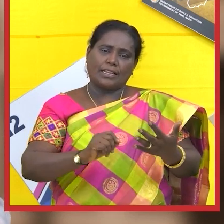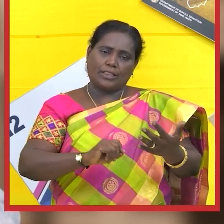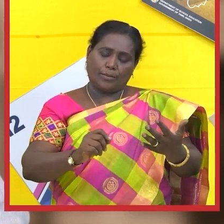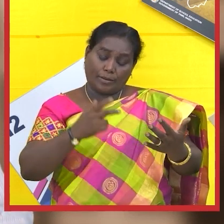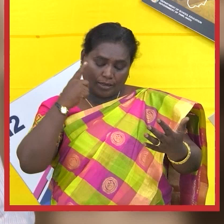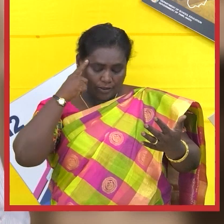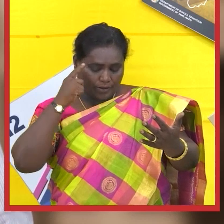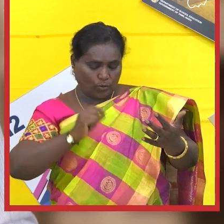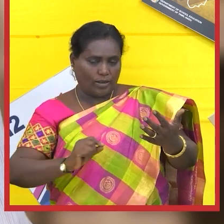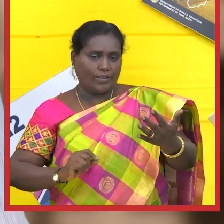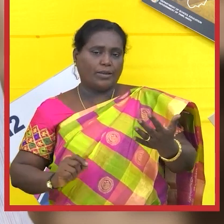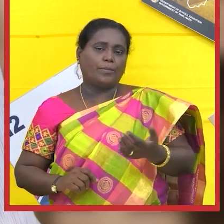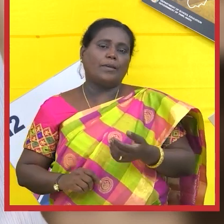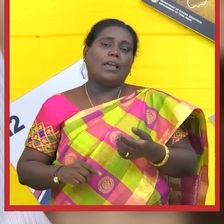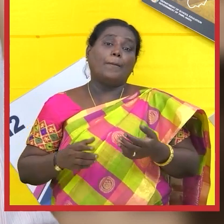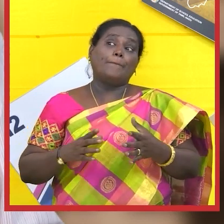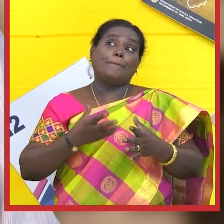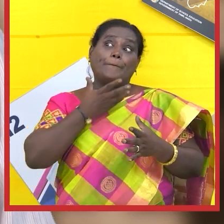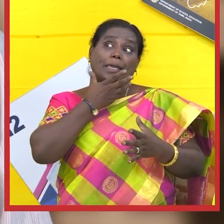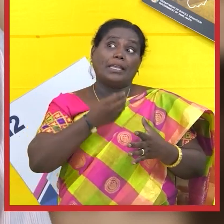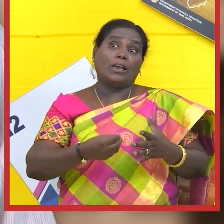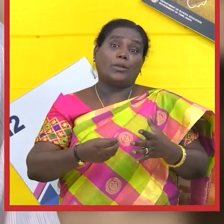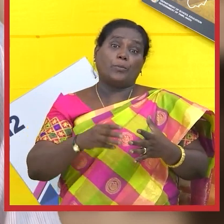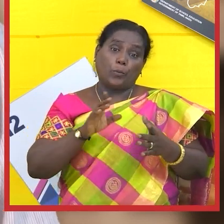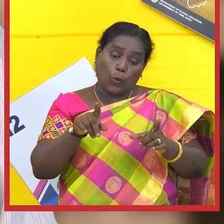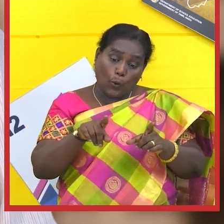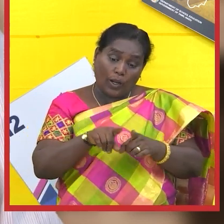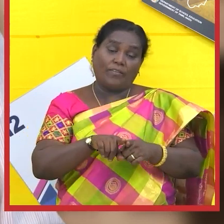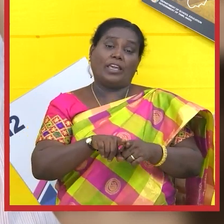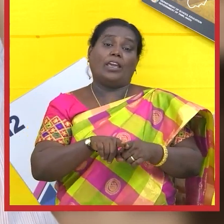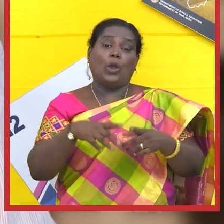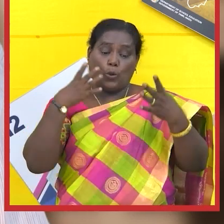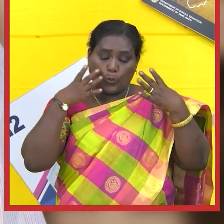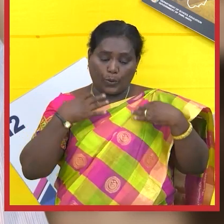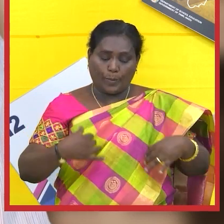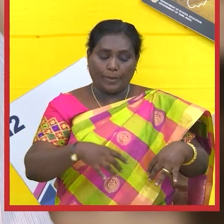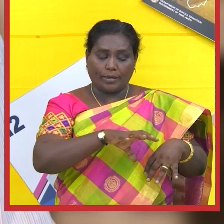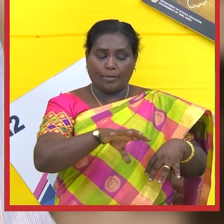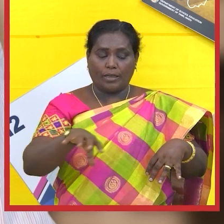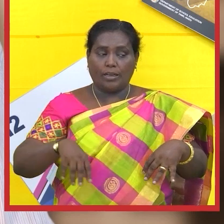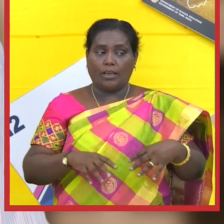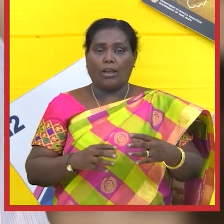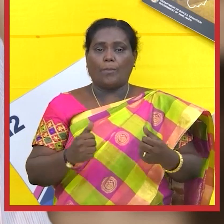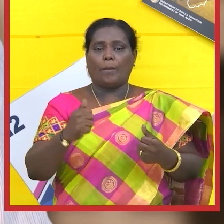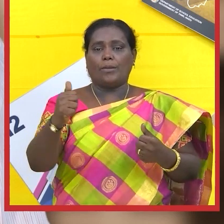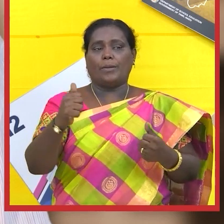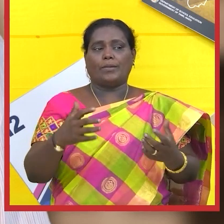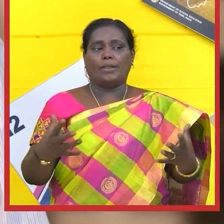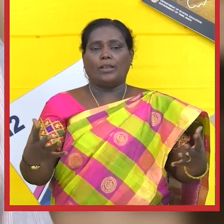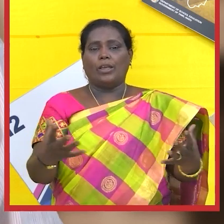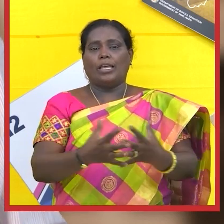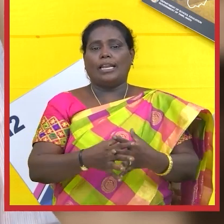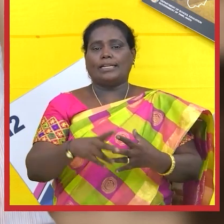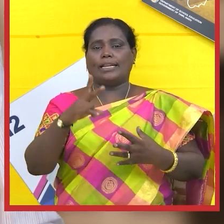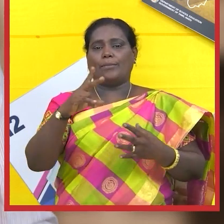கொள்ள வேண்டும். தந்தை பெரியாரை போலவே ஒடுக்கப்பட்ட மக்களுக்காக பாடுபட்ட மிக முக்கியமான தலைவர் இரட்டைமலை சீனிவாசன்